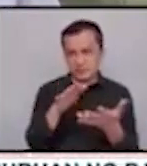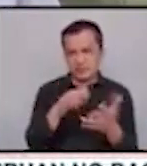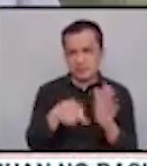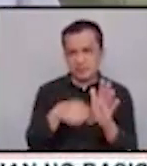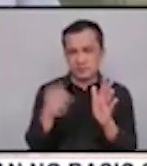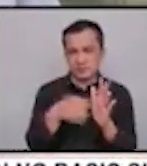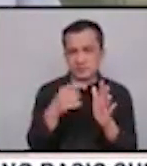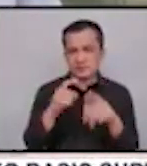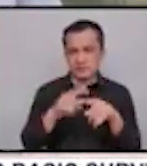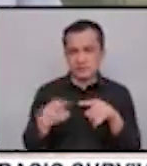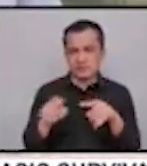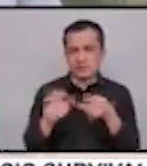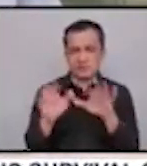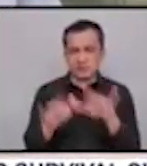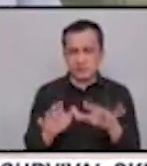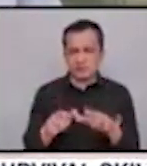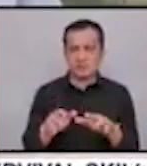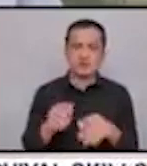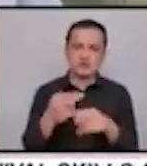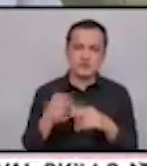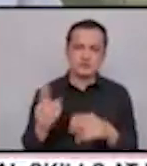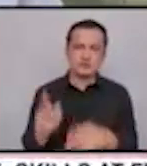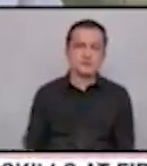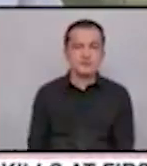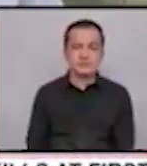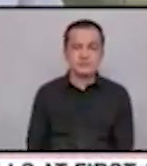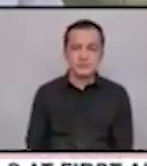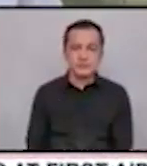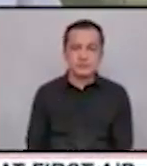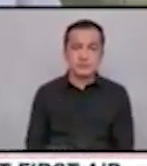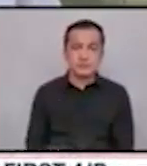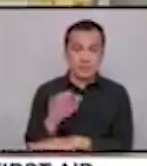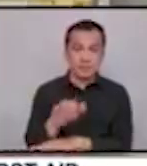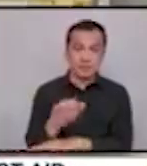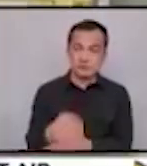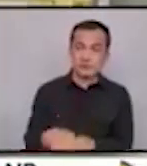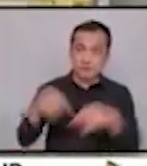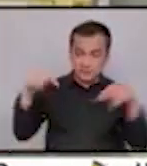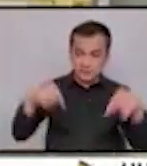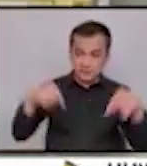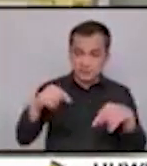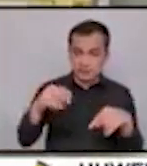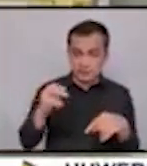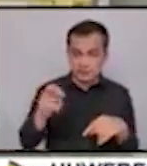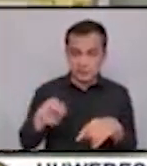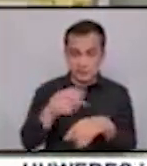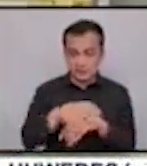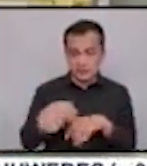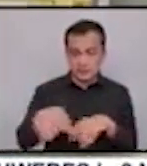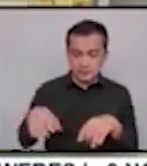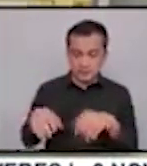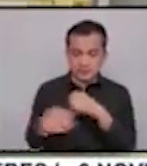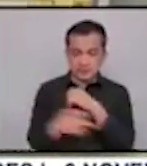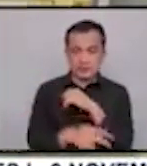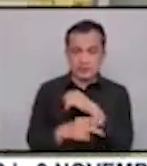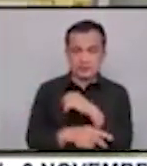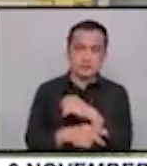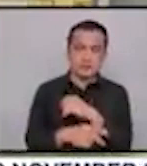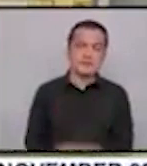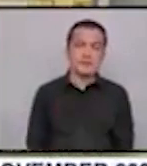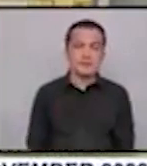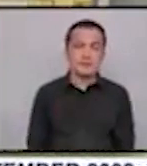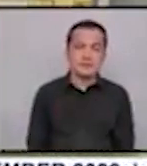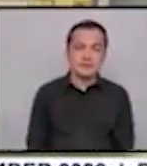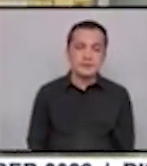panandaliang mahinang pag-ulan. Ang aasahan pagdating ng hapon dito sa Metro Manila at sa mga kalapit na lalawigan nito dahil na rin sa mga epekto ng